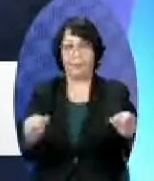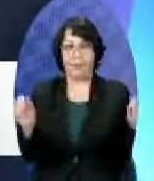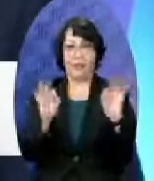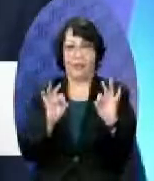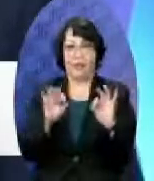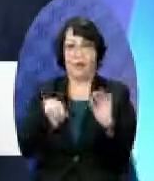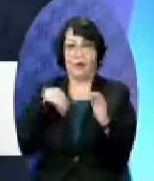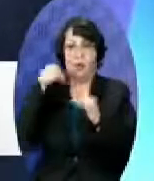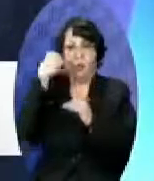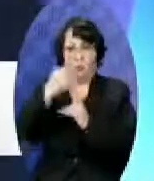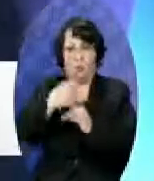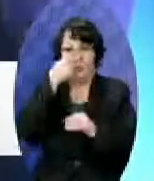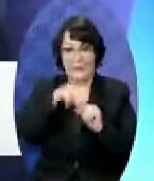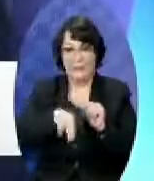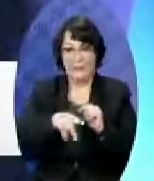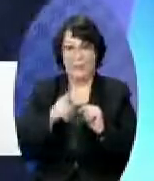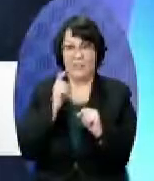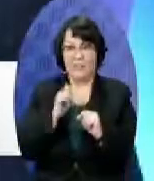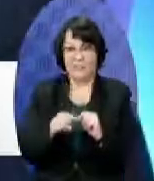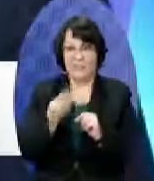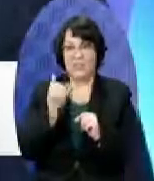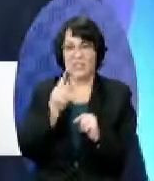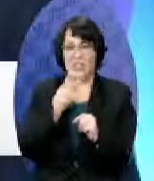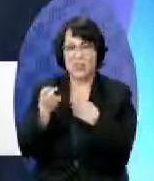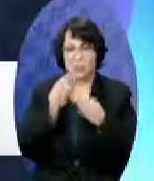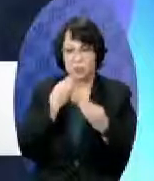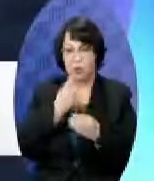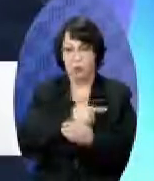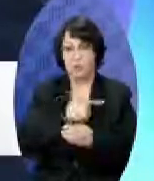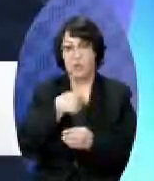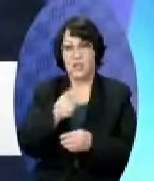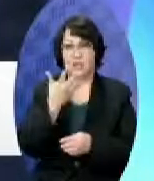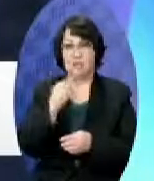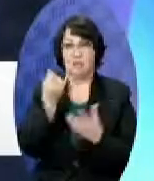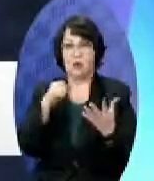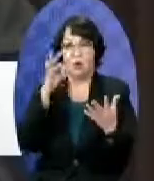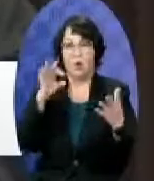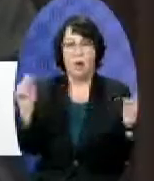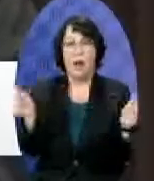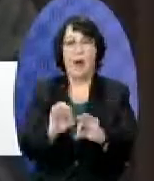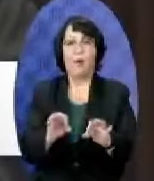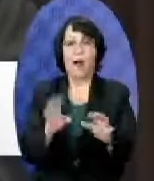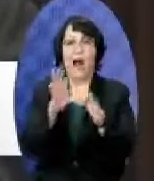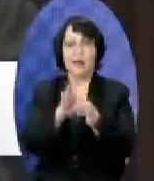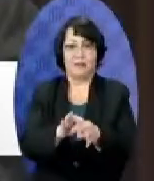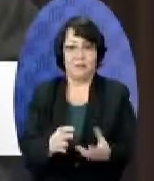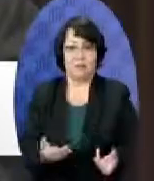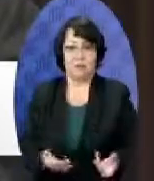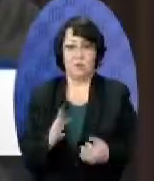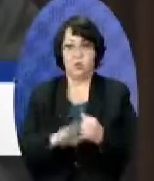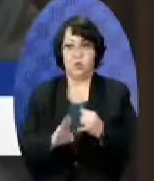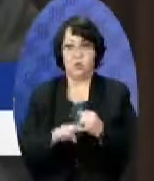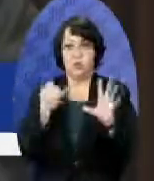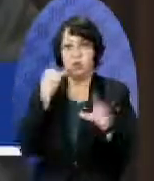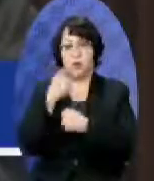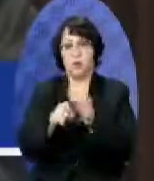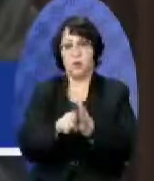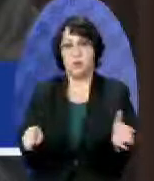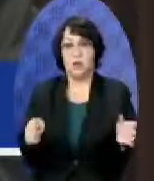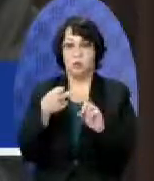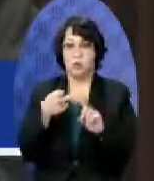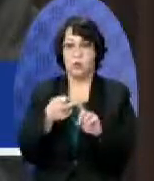бас түр хялтан шатнд гаргасан гомдлын 50-60% нь байх болчтой. Сүүлийн 6 жилийн байдлаар бол дундчлаад аваад үзэх юм